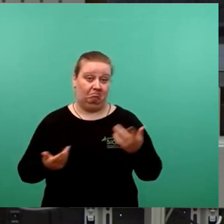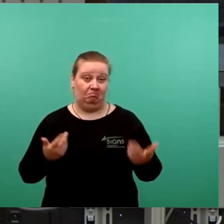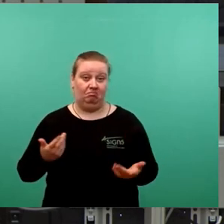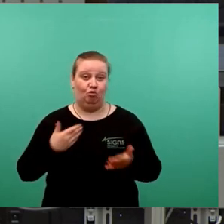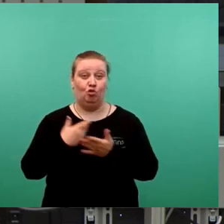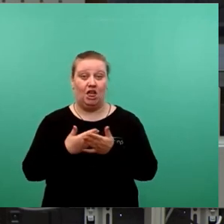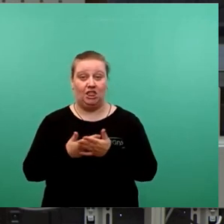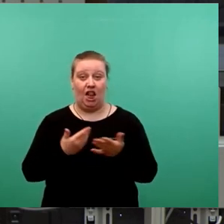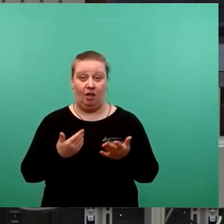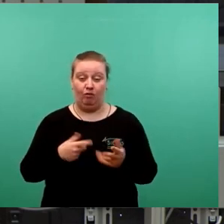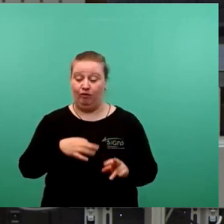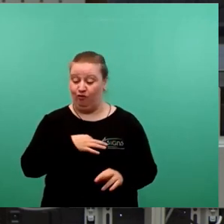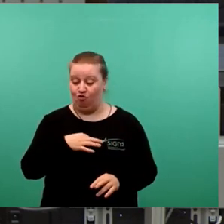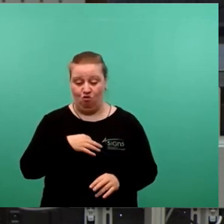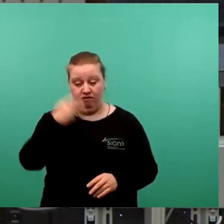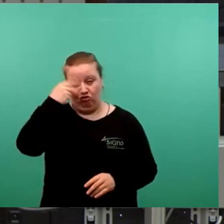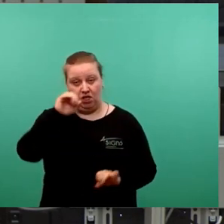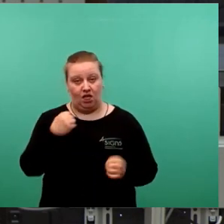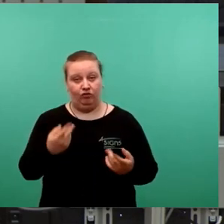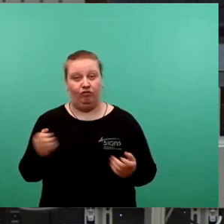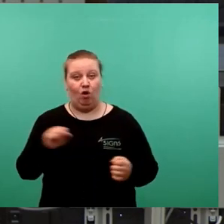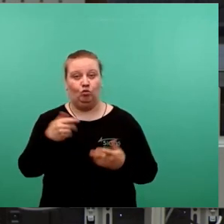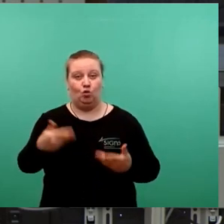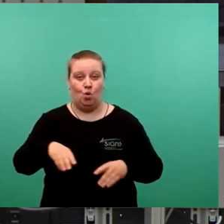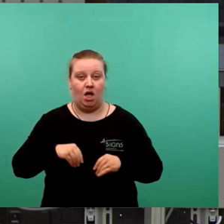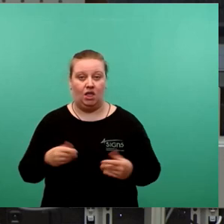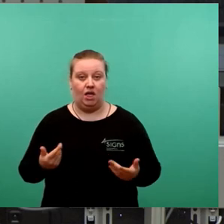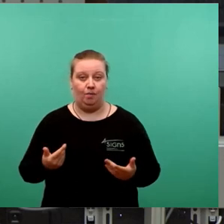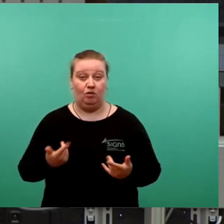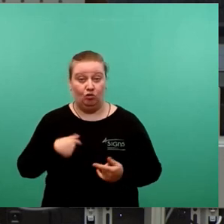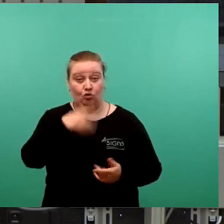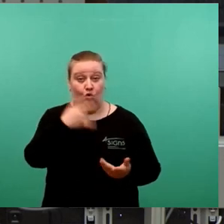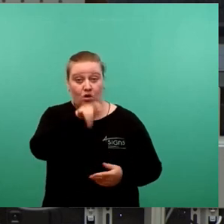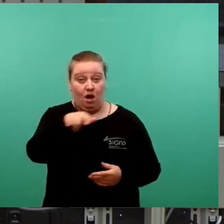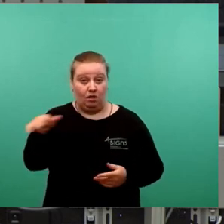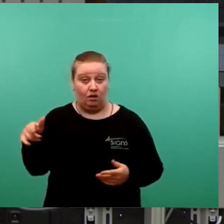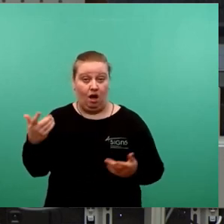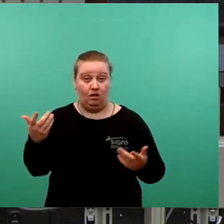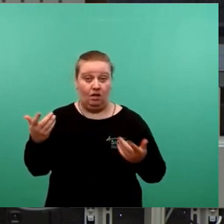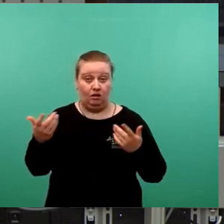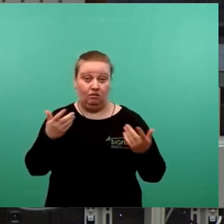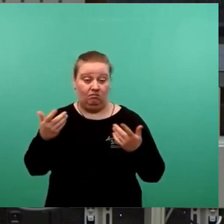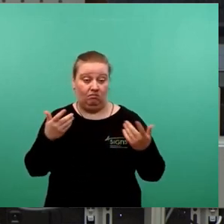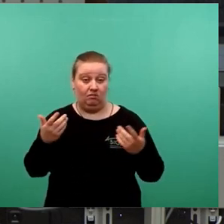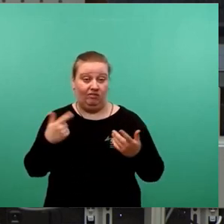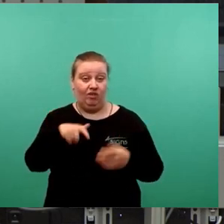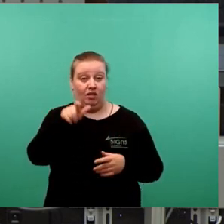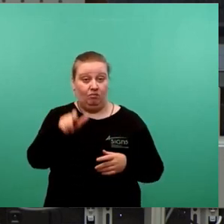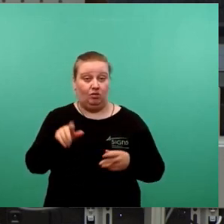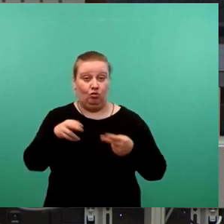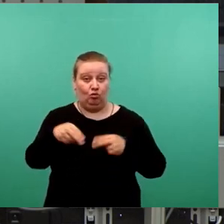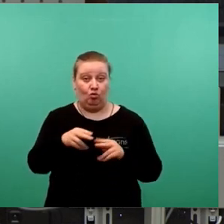ist für mich nicht nachvollziehbar, wie man so eine Kandidatin dann einen Posten wiedergeben kann.